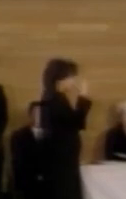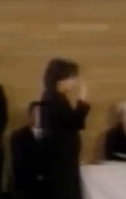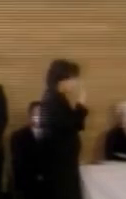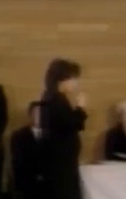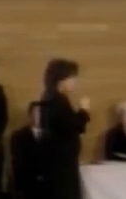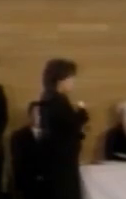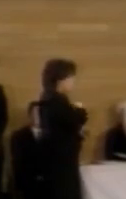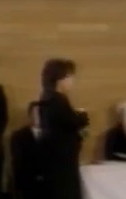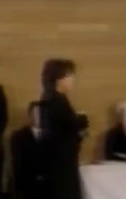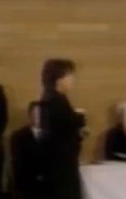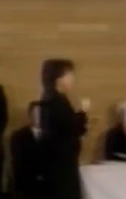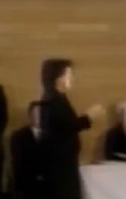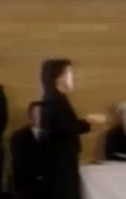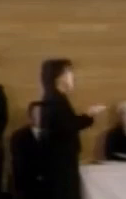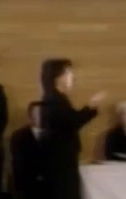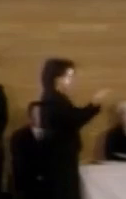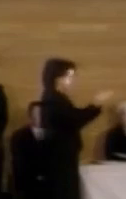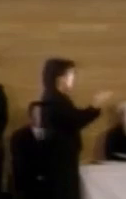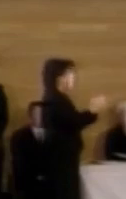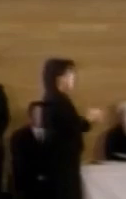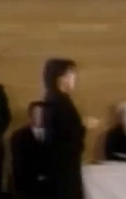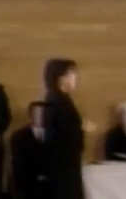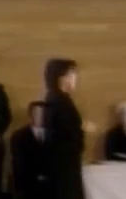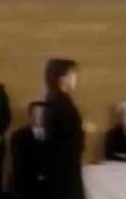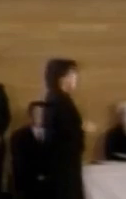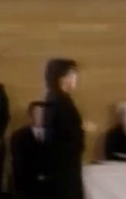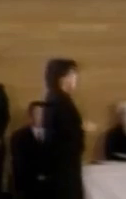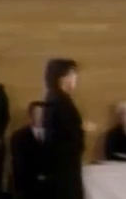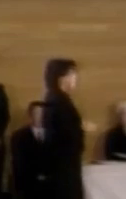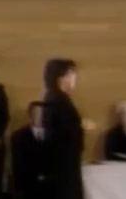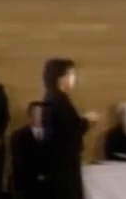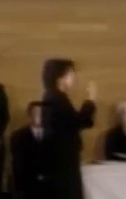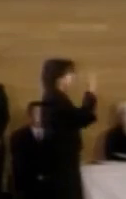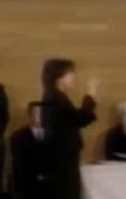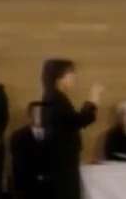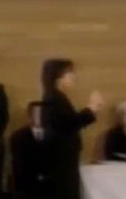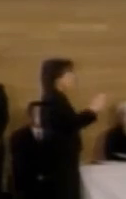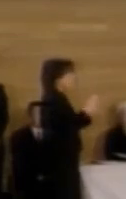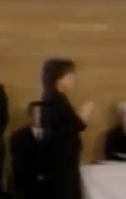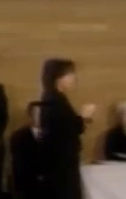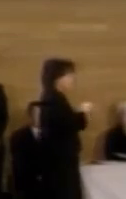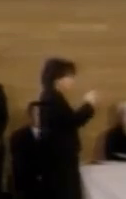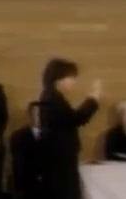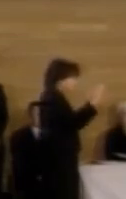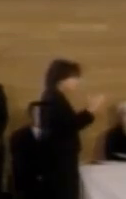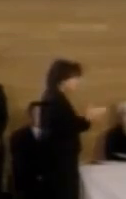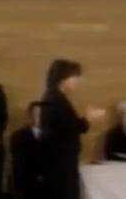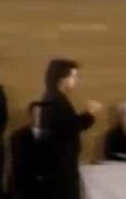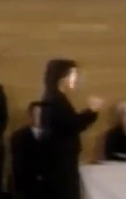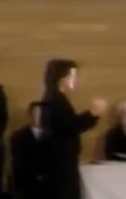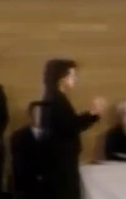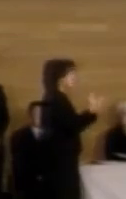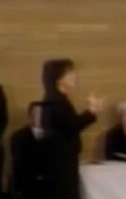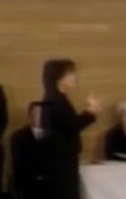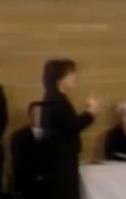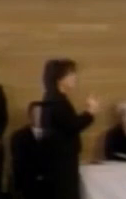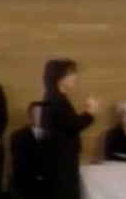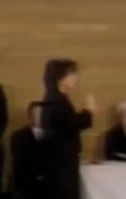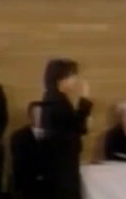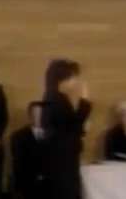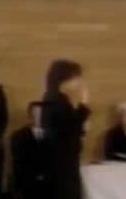ますとともに、被災されたすべての方々に心からお見舞いを申し上げます。